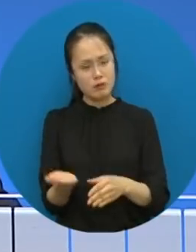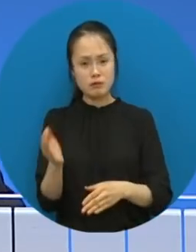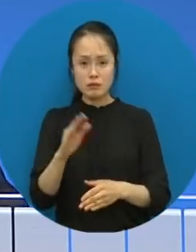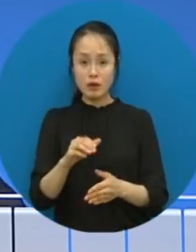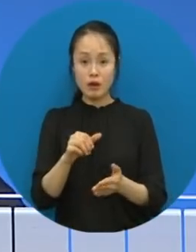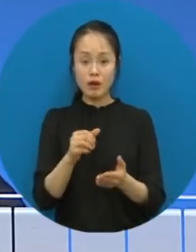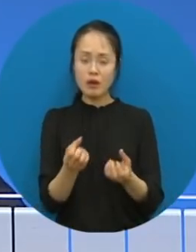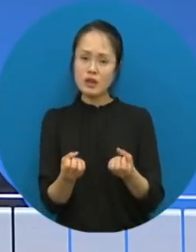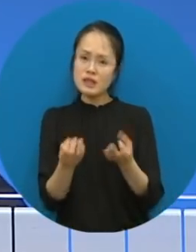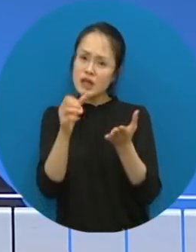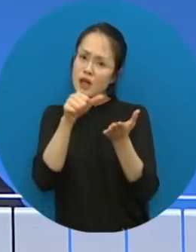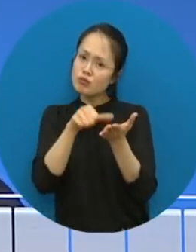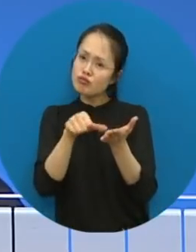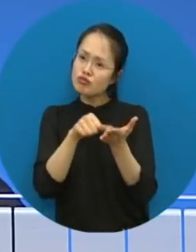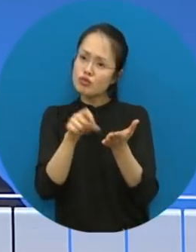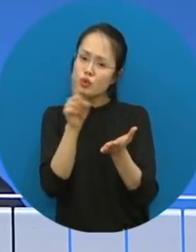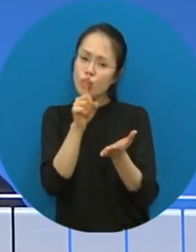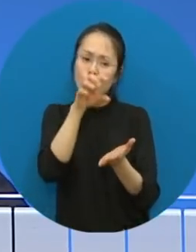재물은?